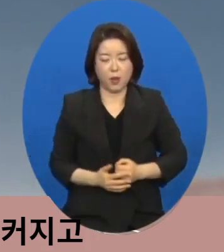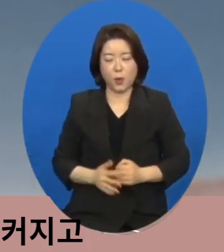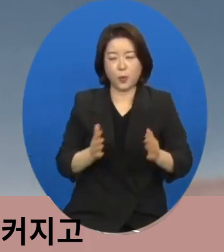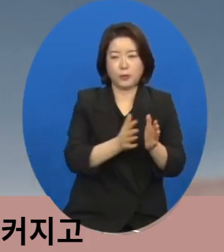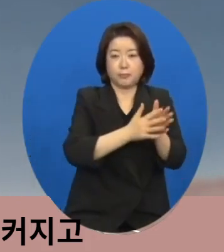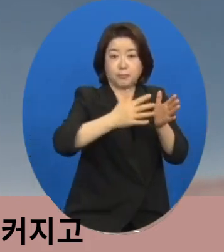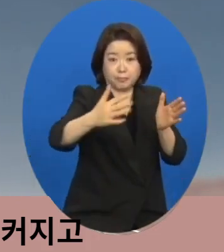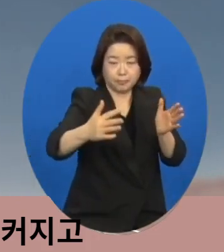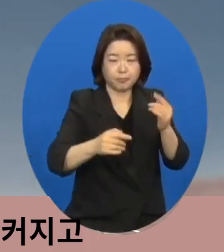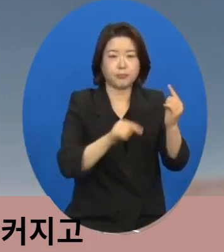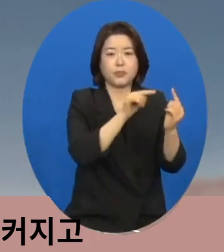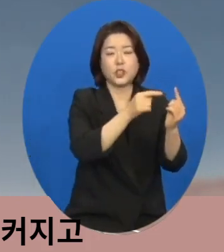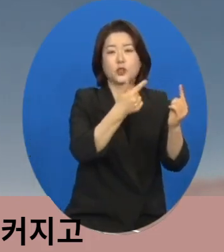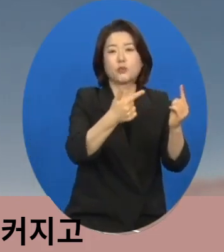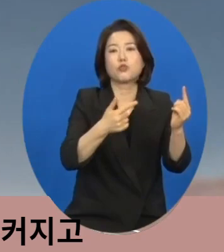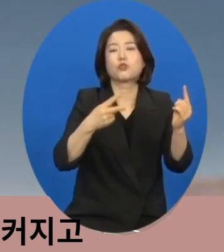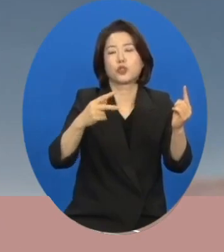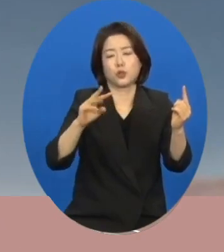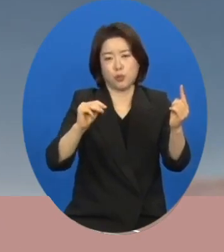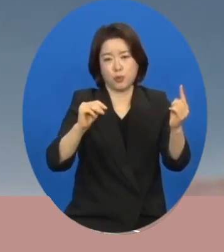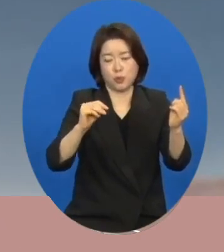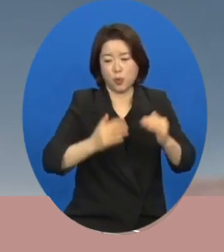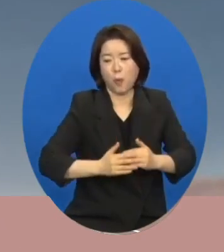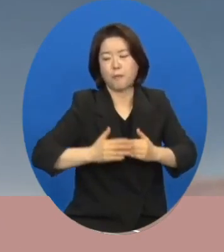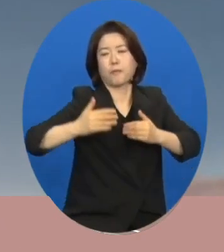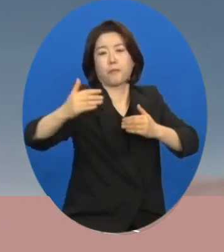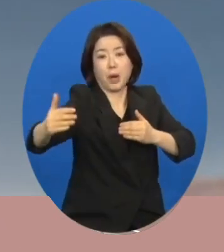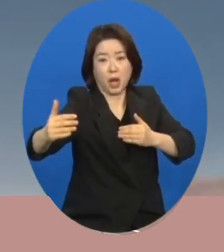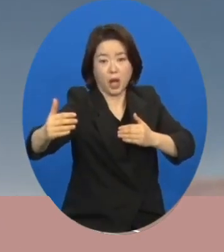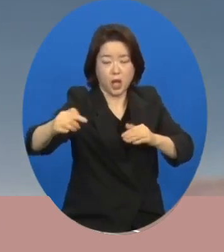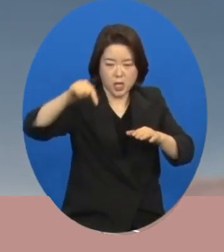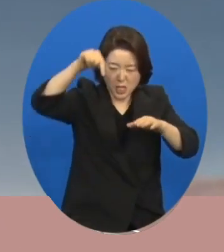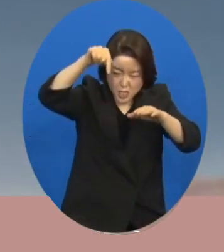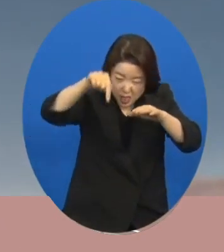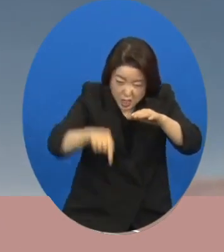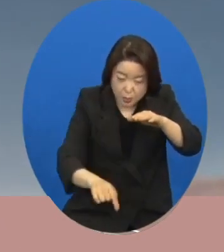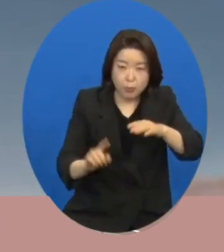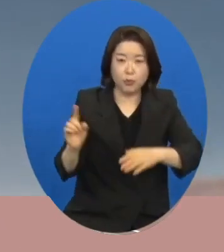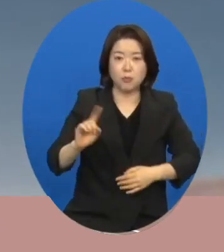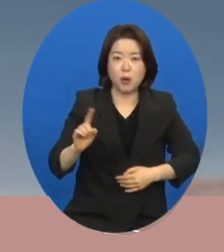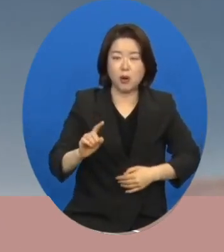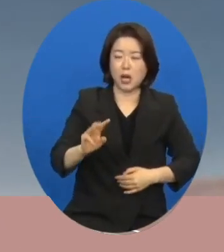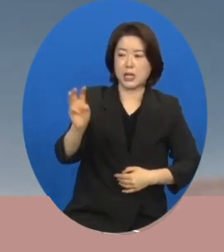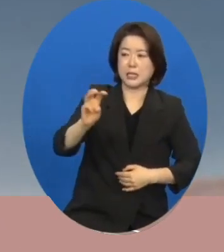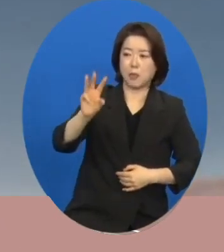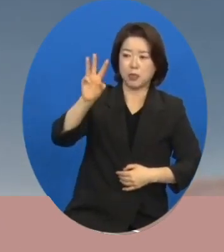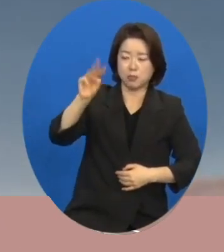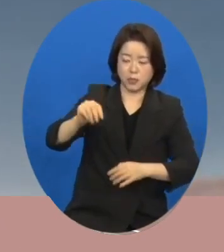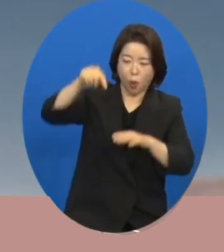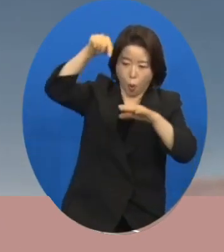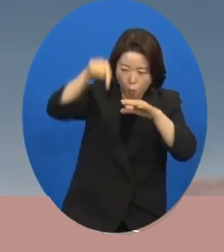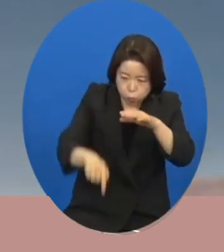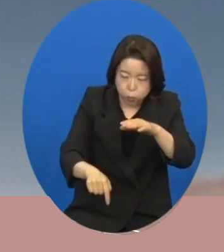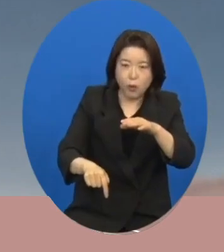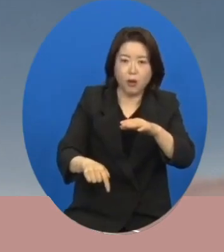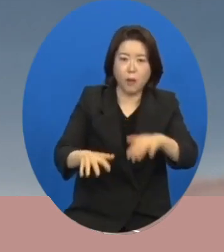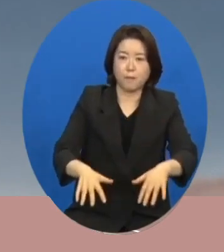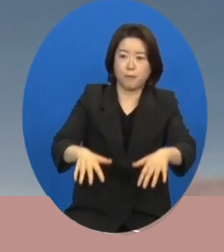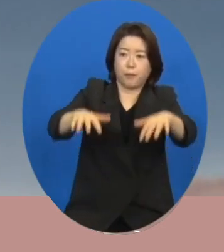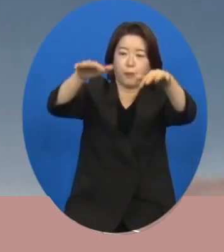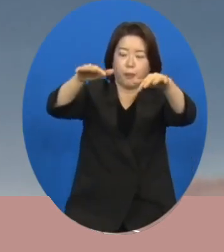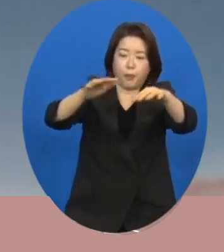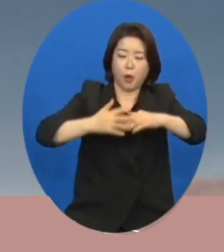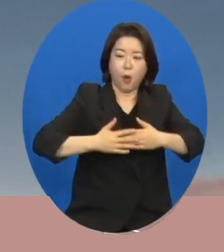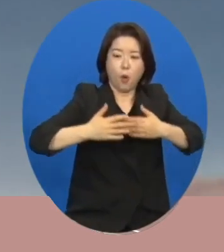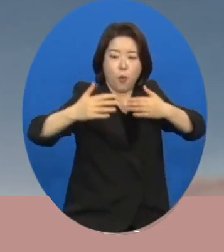1.6km 원마일 정도 커지고 깊이는요 깊은 곳은 한 30m까지도 깊어진다는 거니까 건널 수가